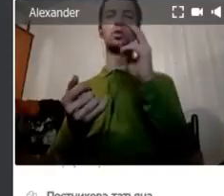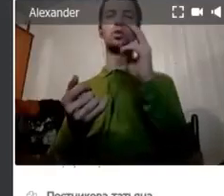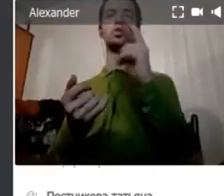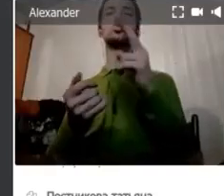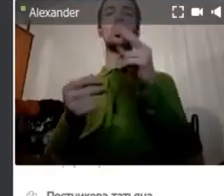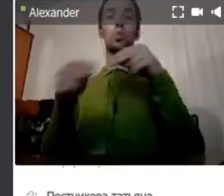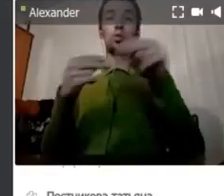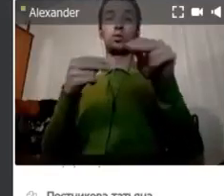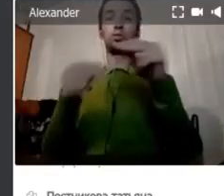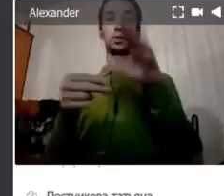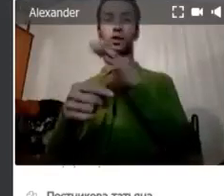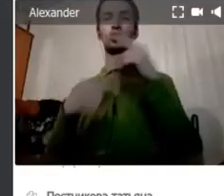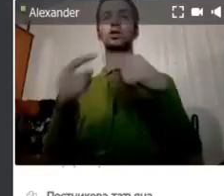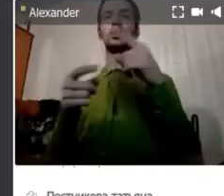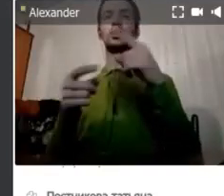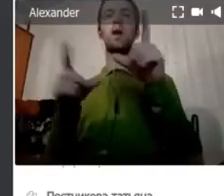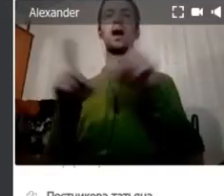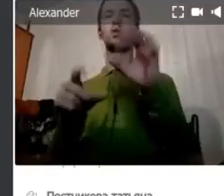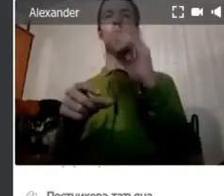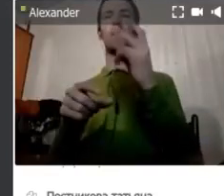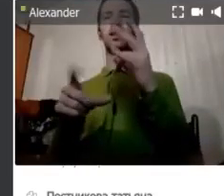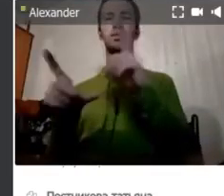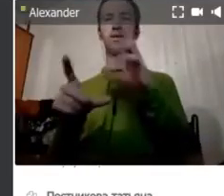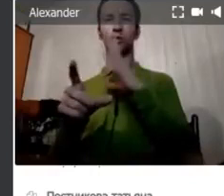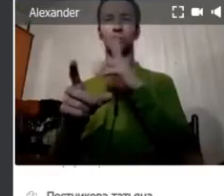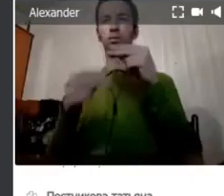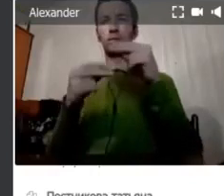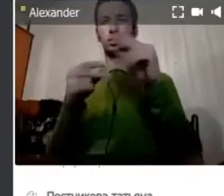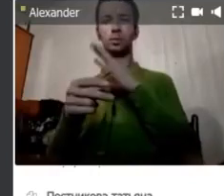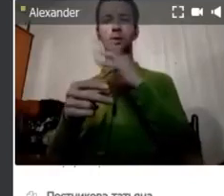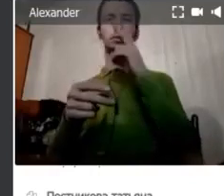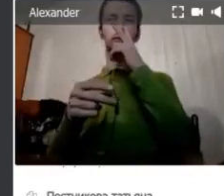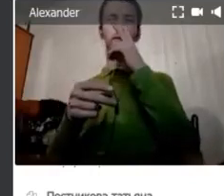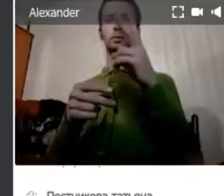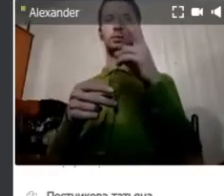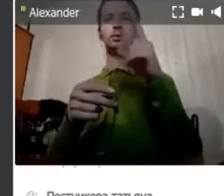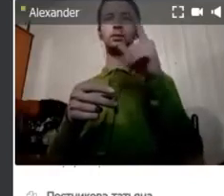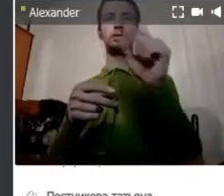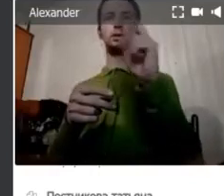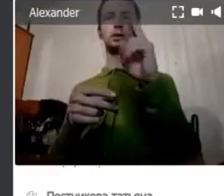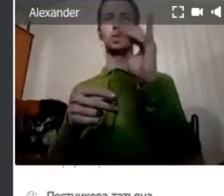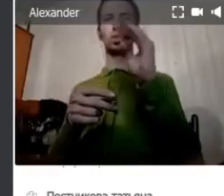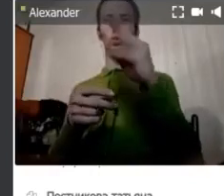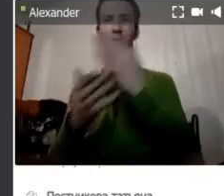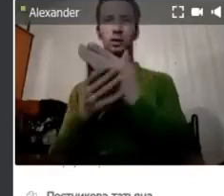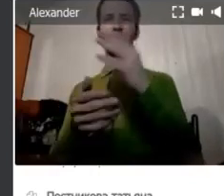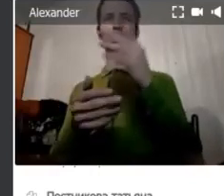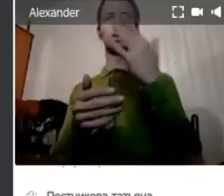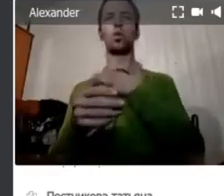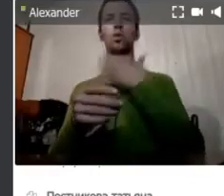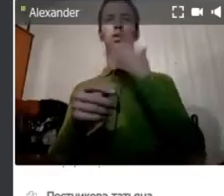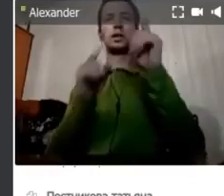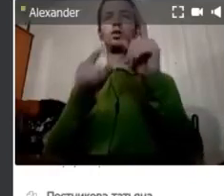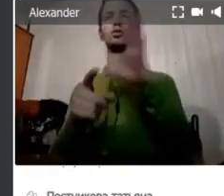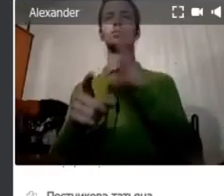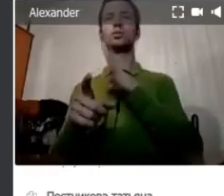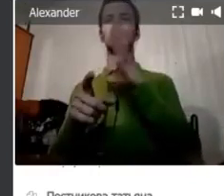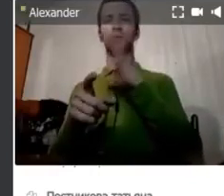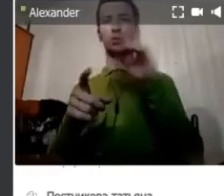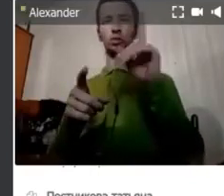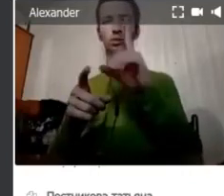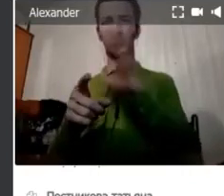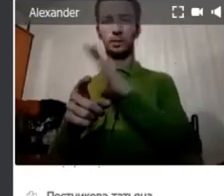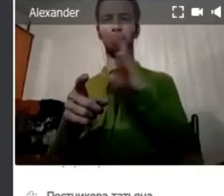наш аккаунт, клиентский аккаунт, там не только заказы, там вся бухгалтерия, начисления по лидерской программе,